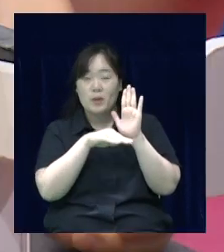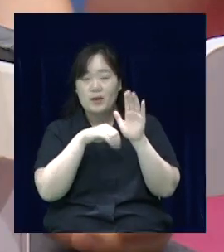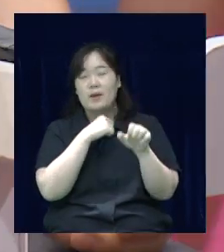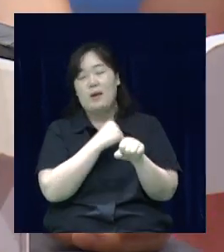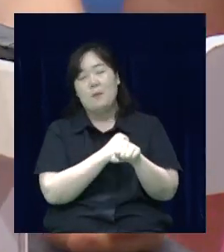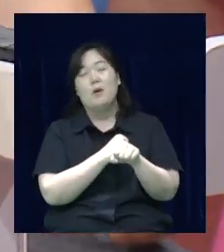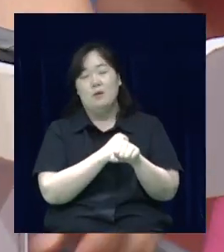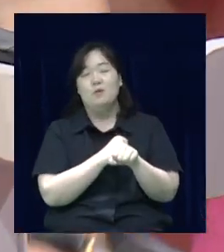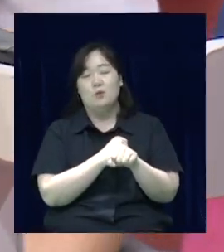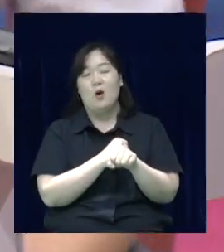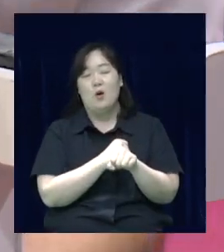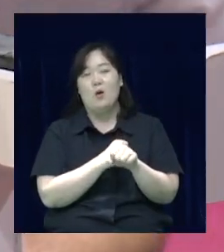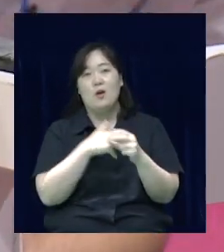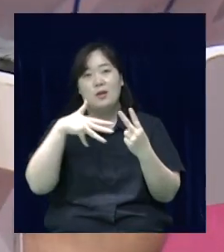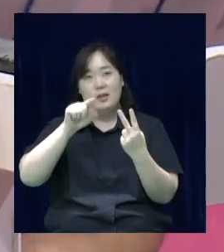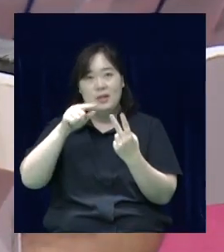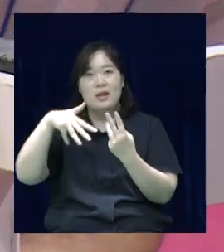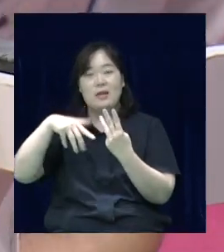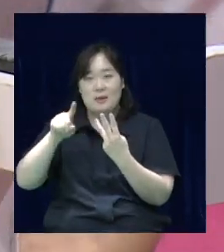예.